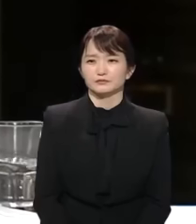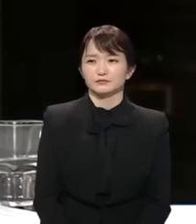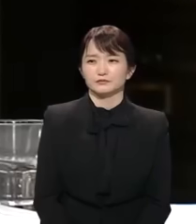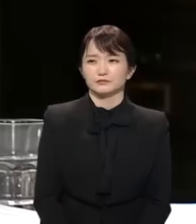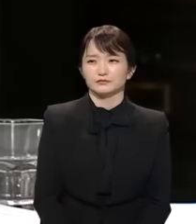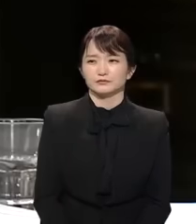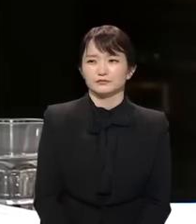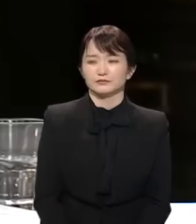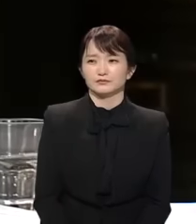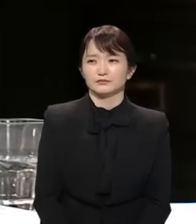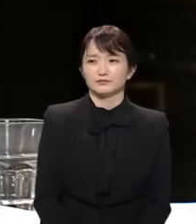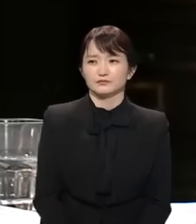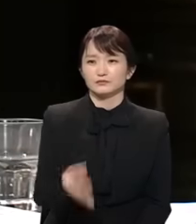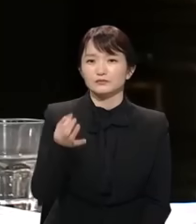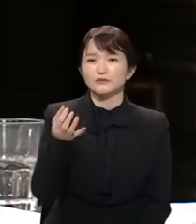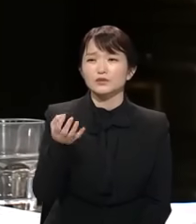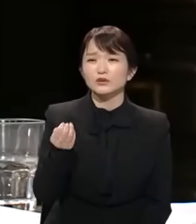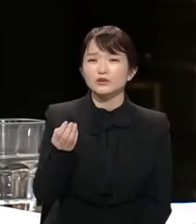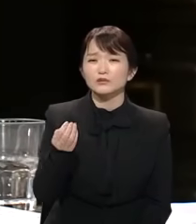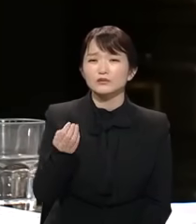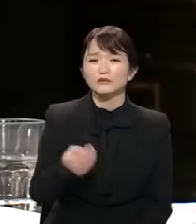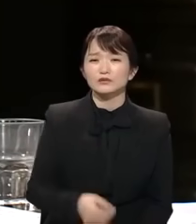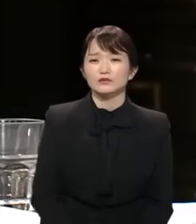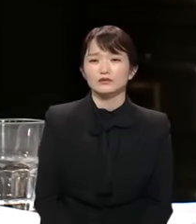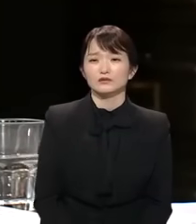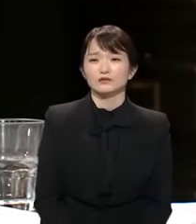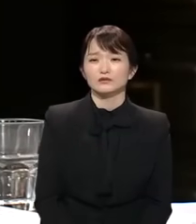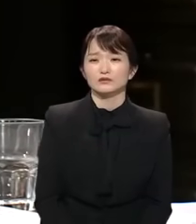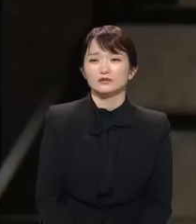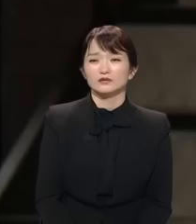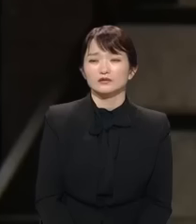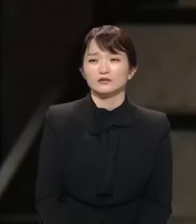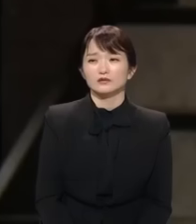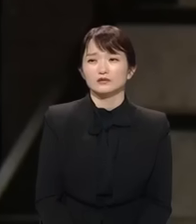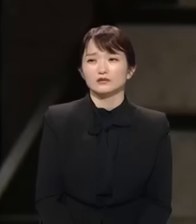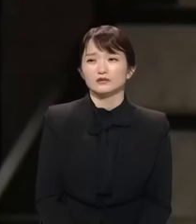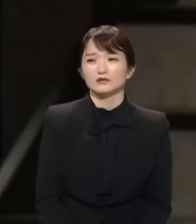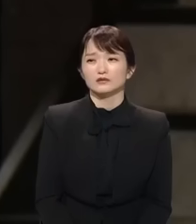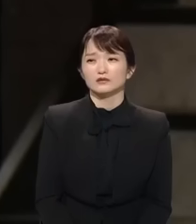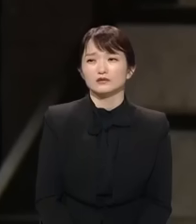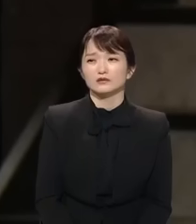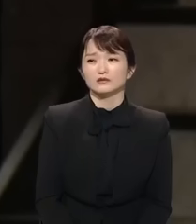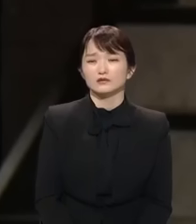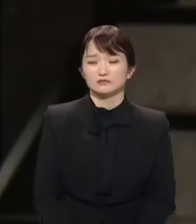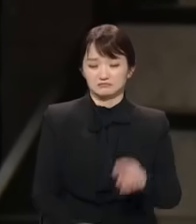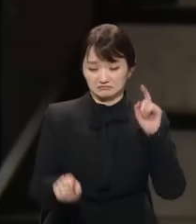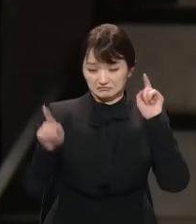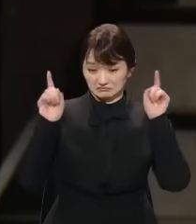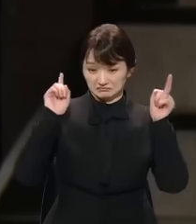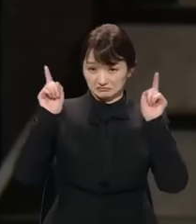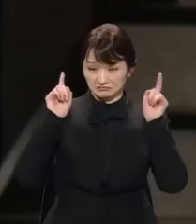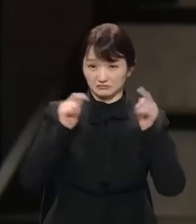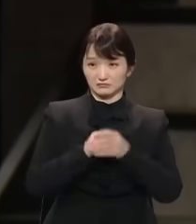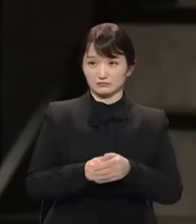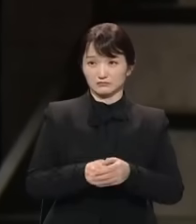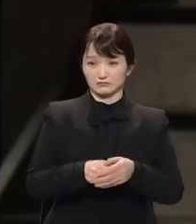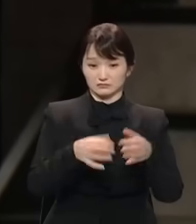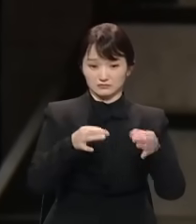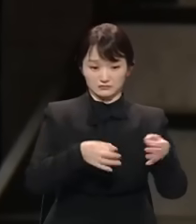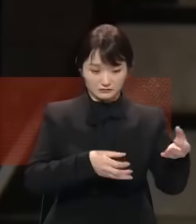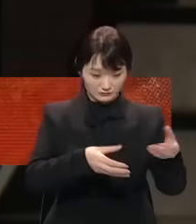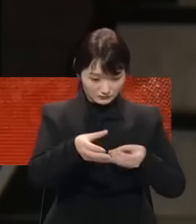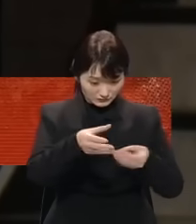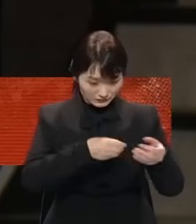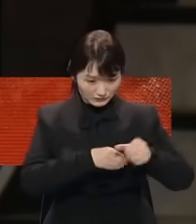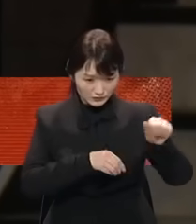이죠 얼마입니까 도대체 그 빛네 그 빛이 지금 많지도 않습니다 무직 상태에서 은행 빛 500만 원을